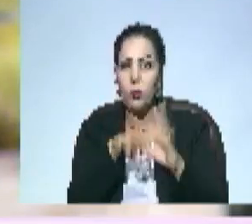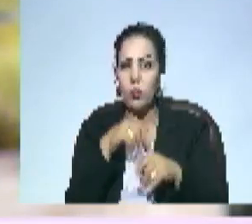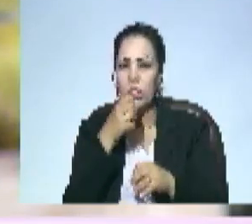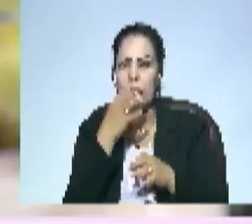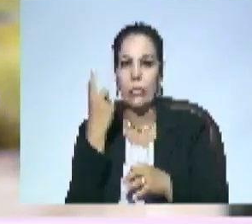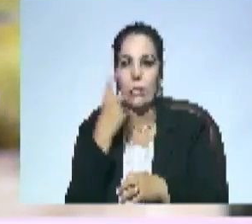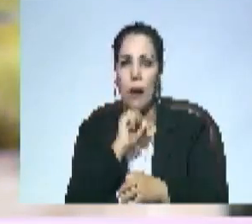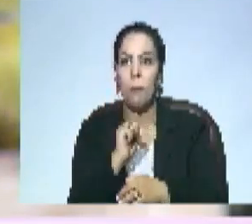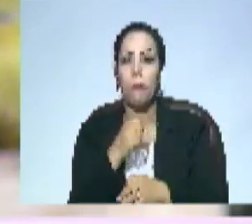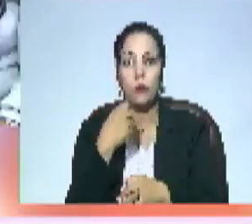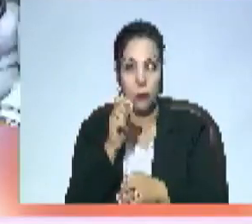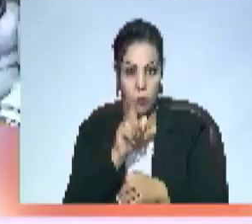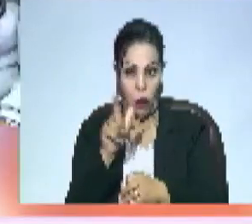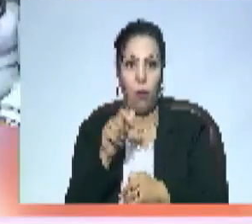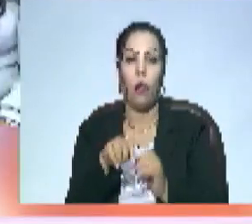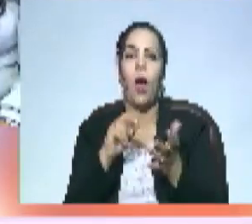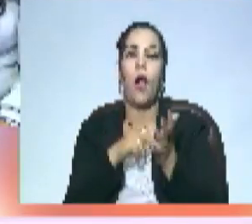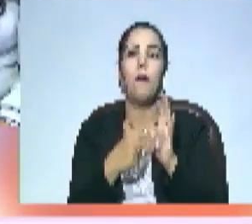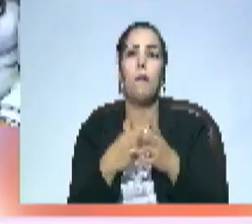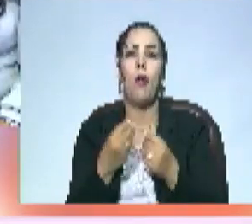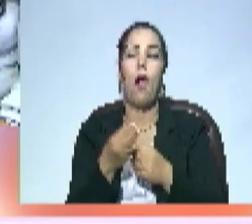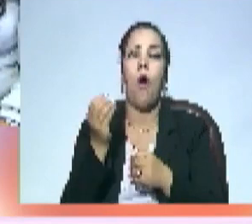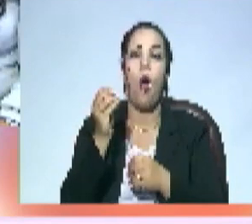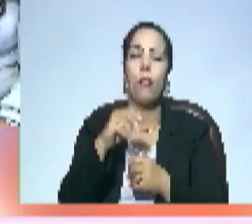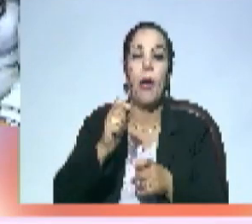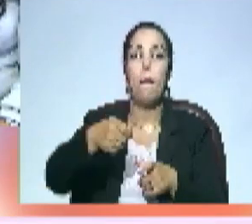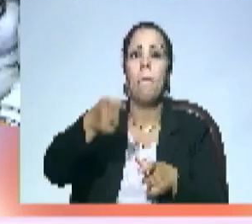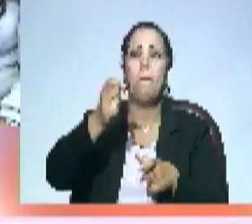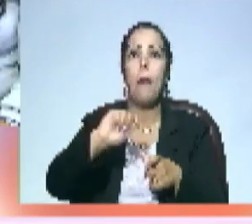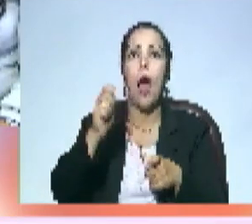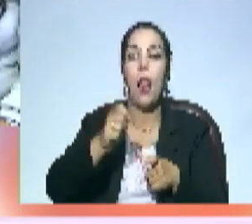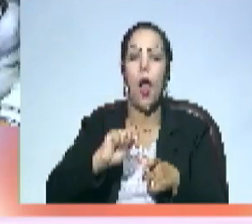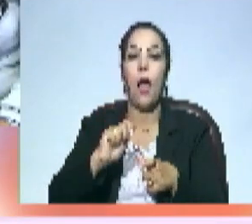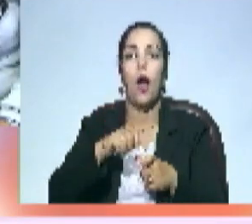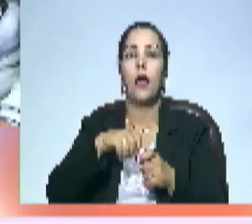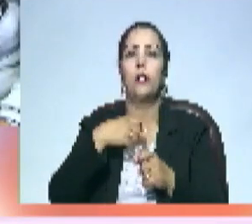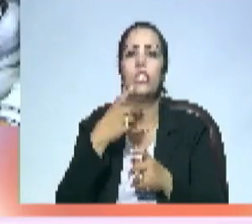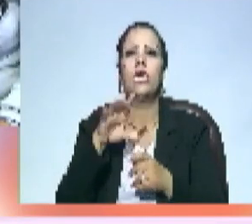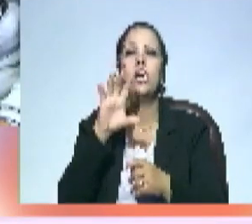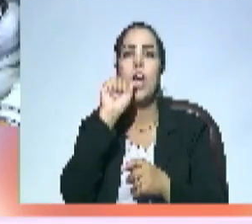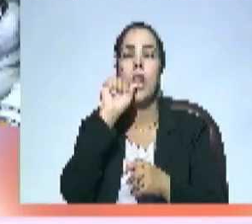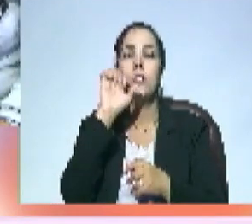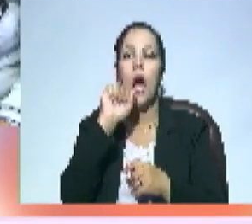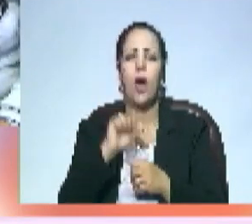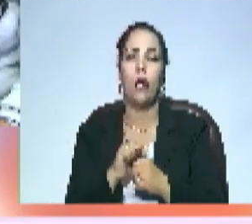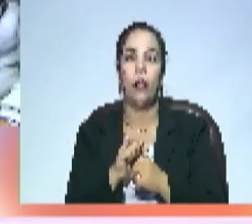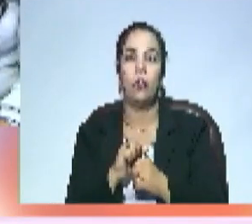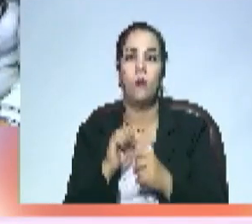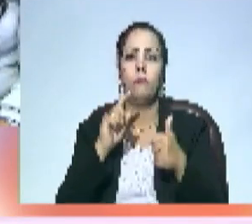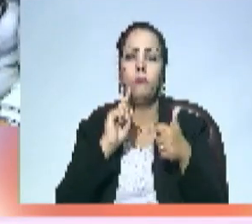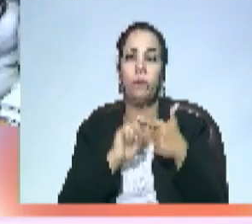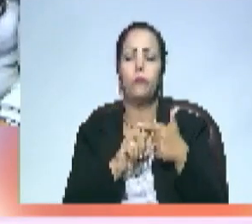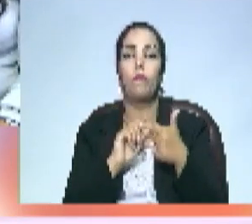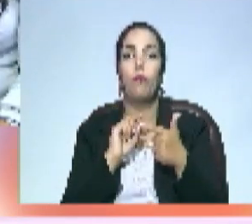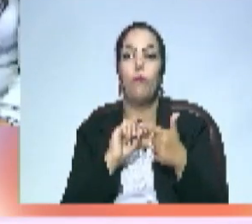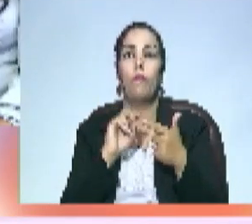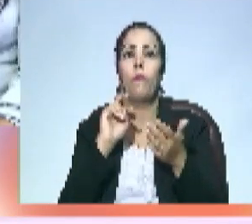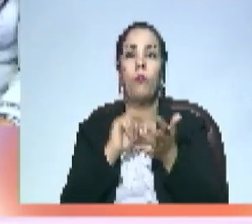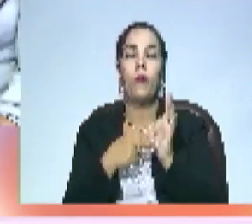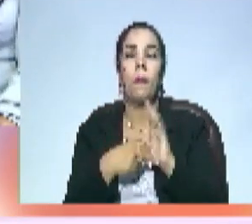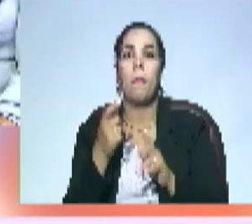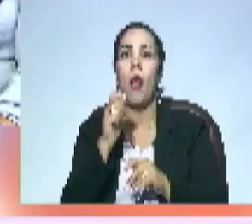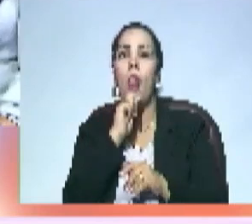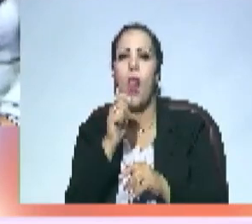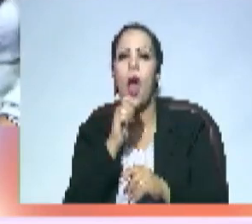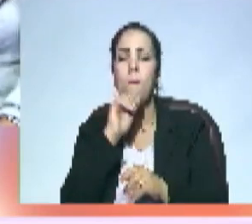صح اه انا معصج حاطط فيها معلقه بوريه طماطم ومصها ا زي لحمه